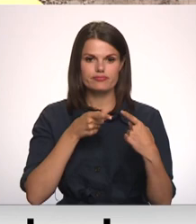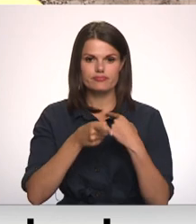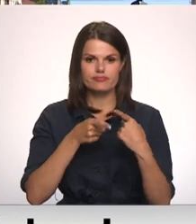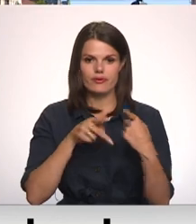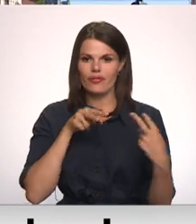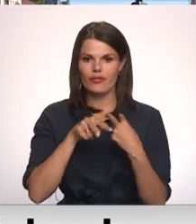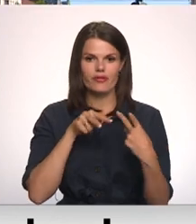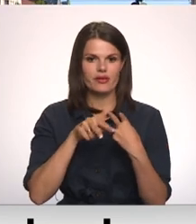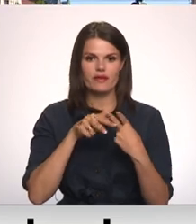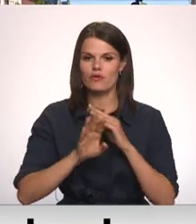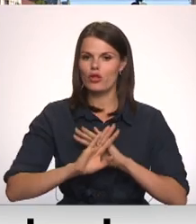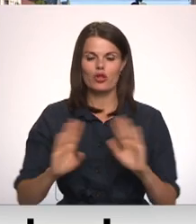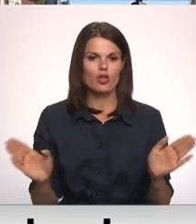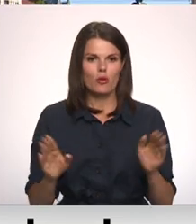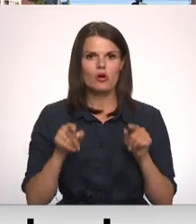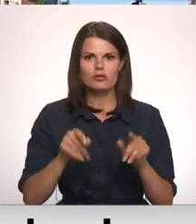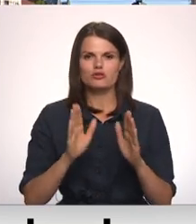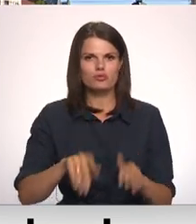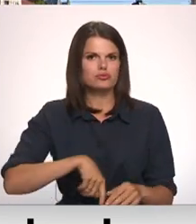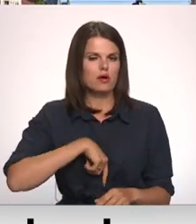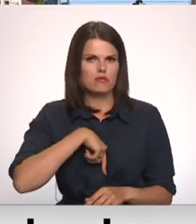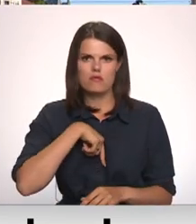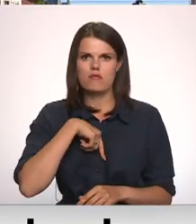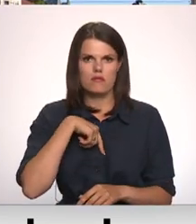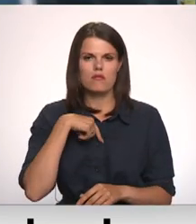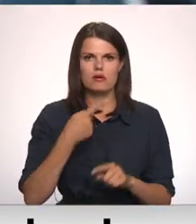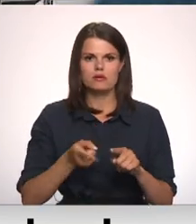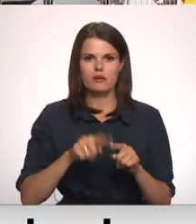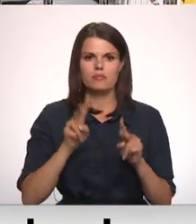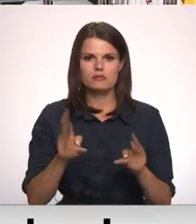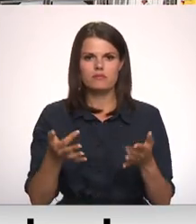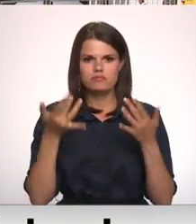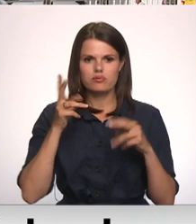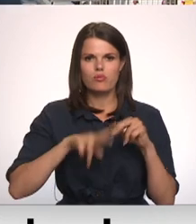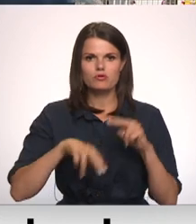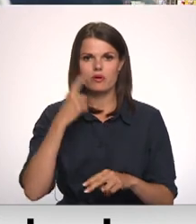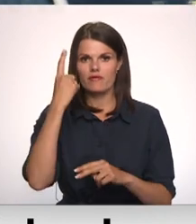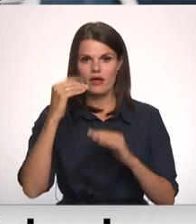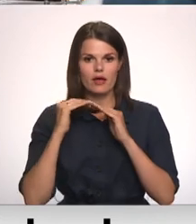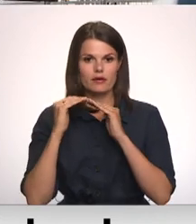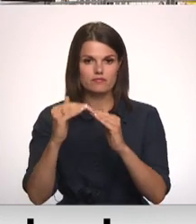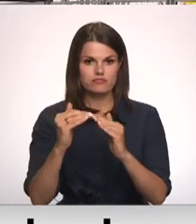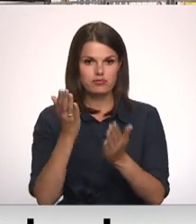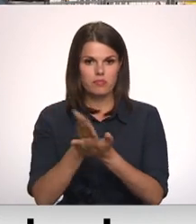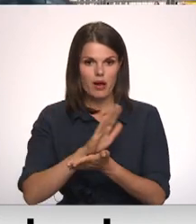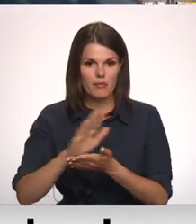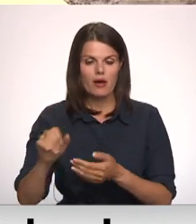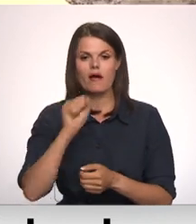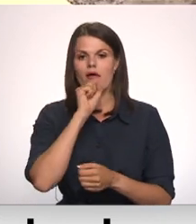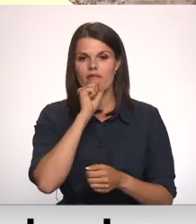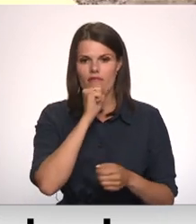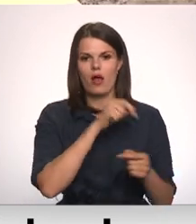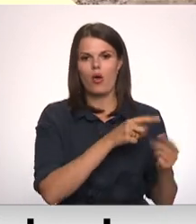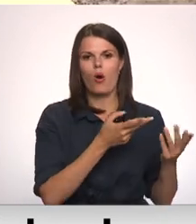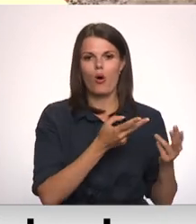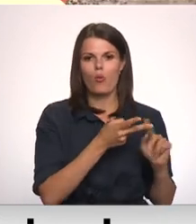virzienā. Tie būs ilgtermiņi, jo faktiski mēs demontēsim un uzbūvēsim vienu pusi, un pēc tam demontēsim un uzbūvēsim otru